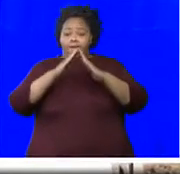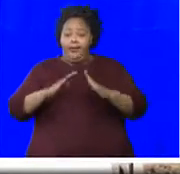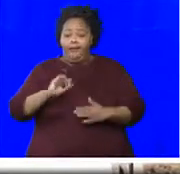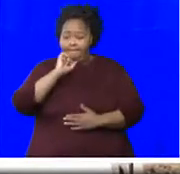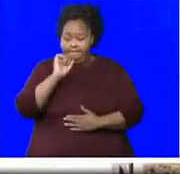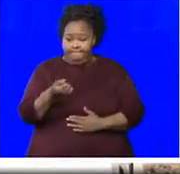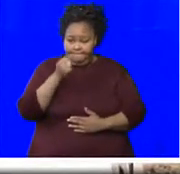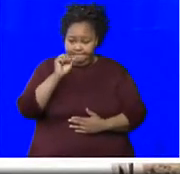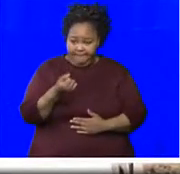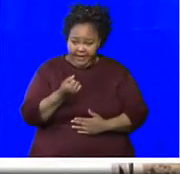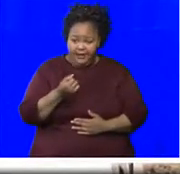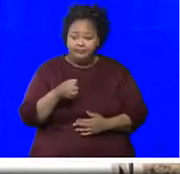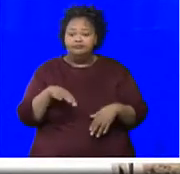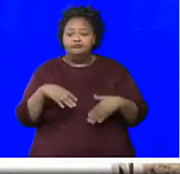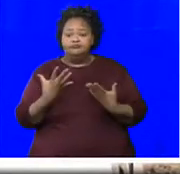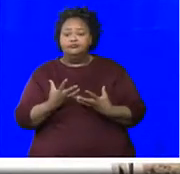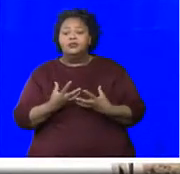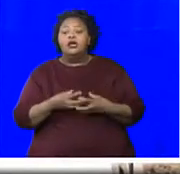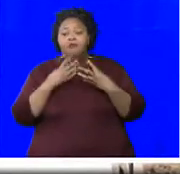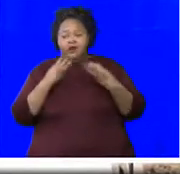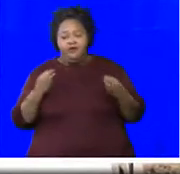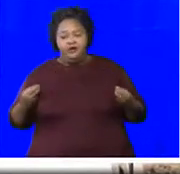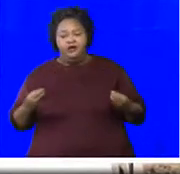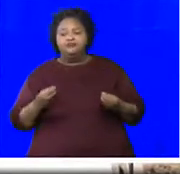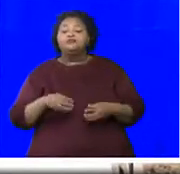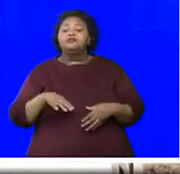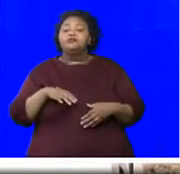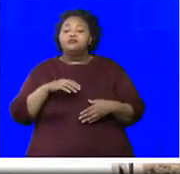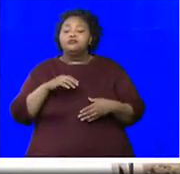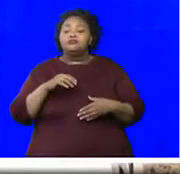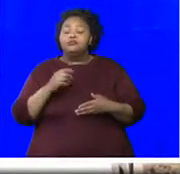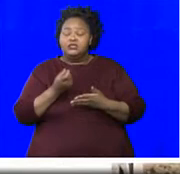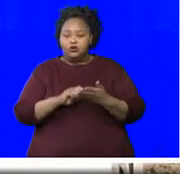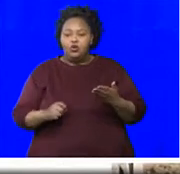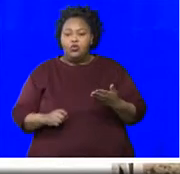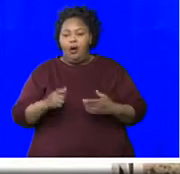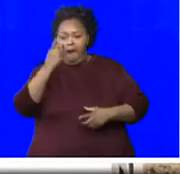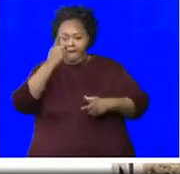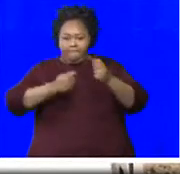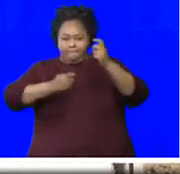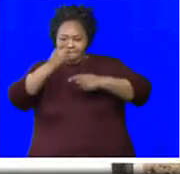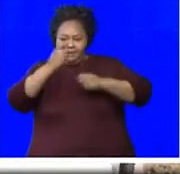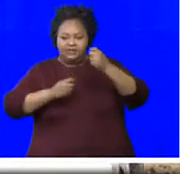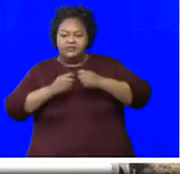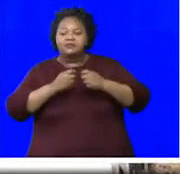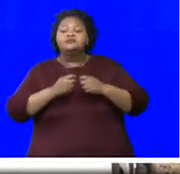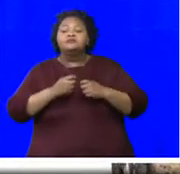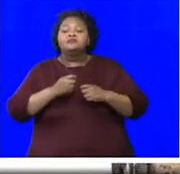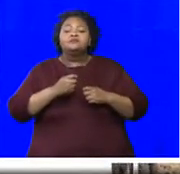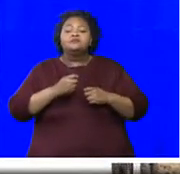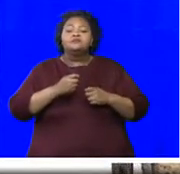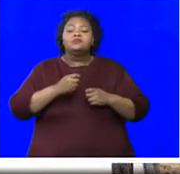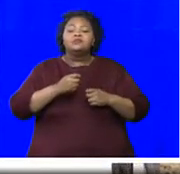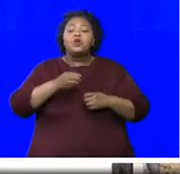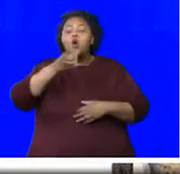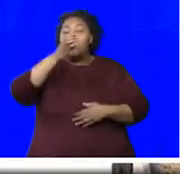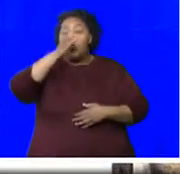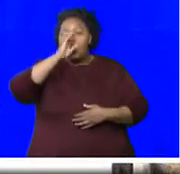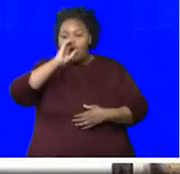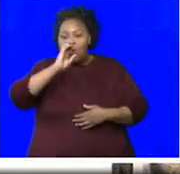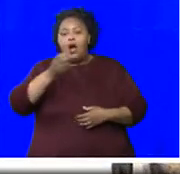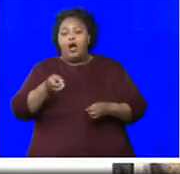futhi bafunde bantwana. Ngenkomo yelibisi bathi bafundisile kumbe ekuhambeni kwesikhathi umntwana utawuphuma naleso